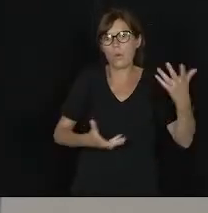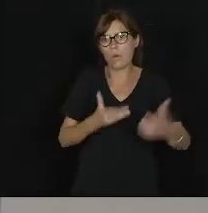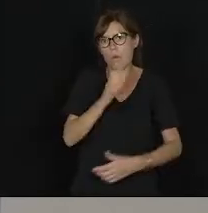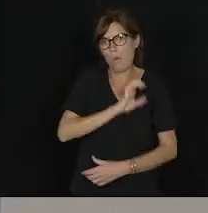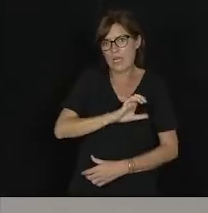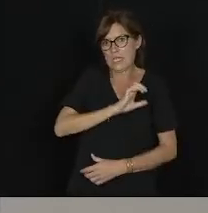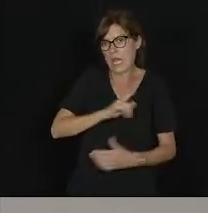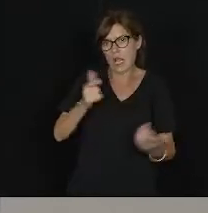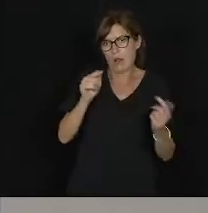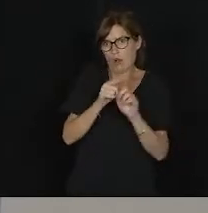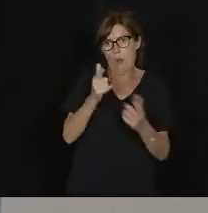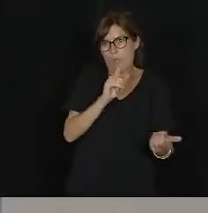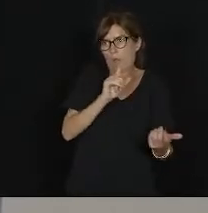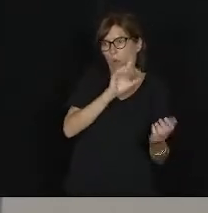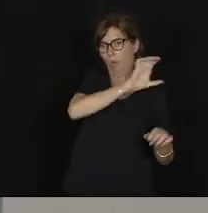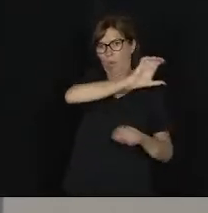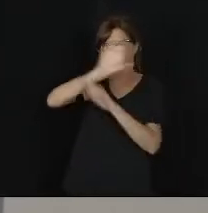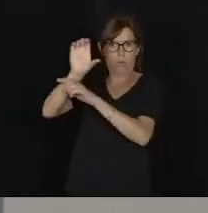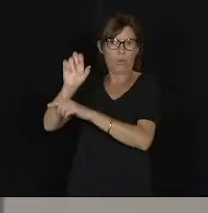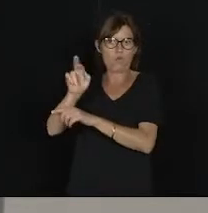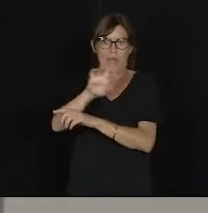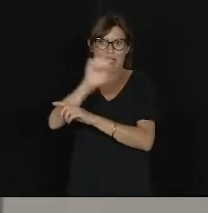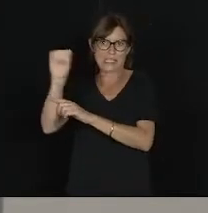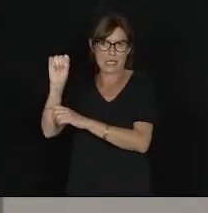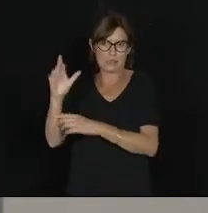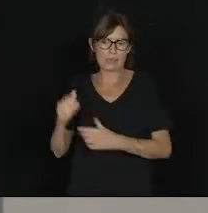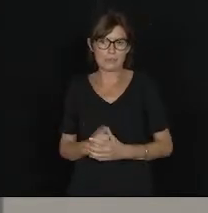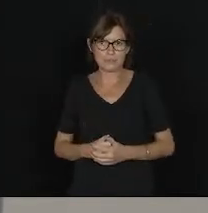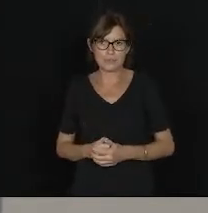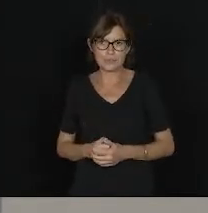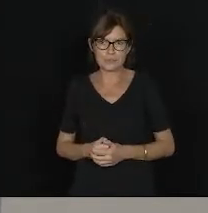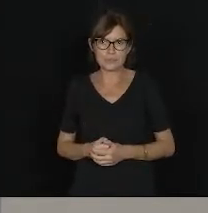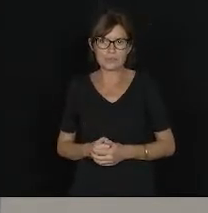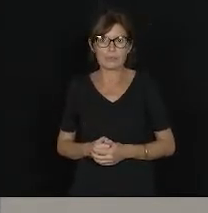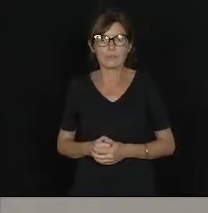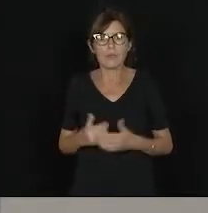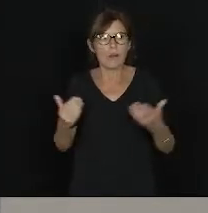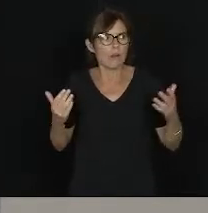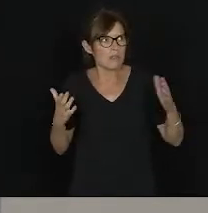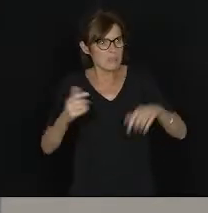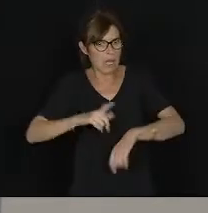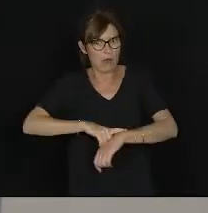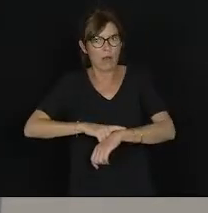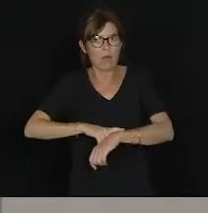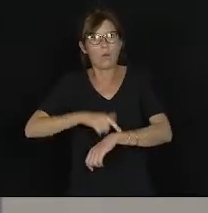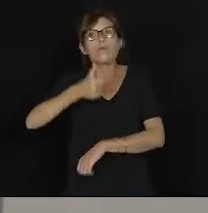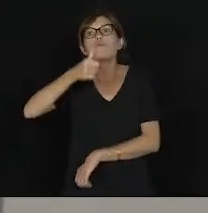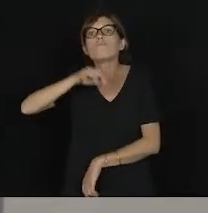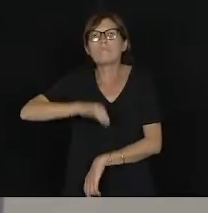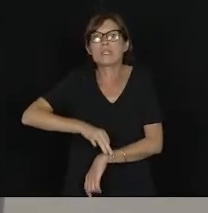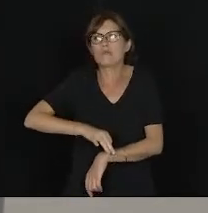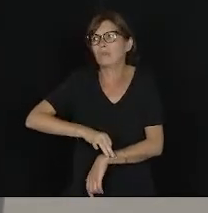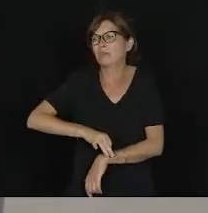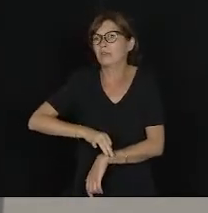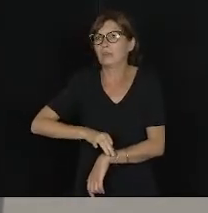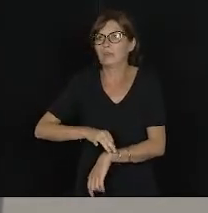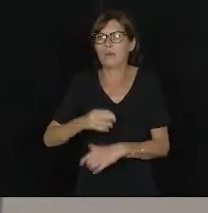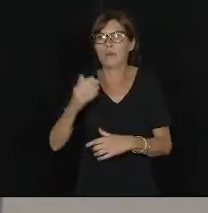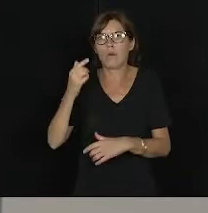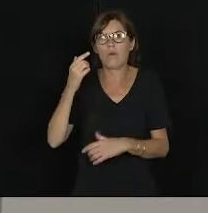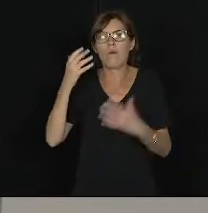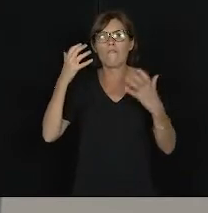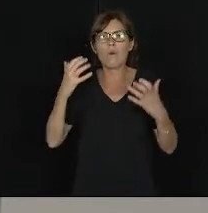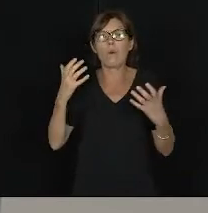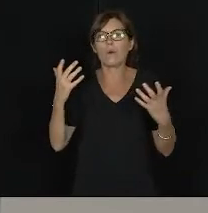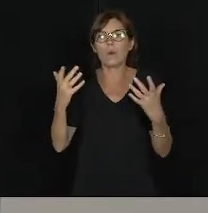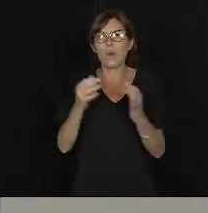contenir l'avancée soviétique. Et pour terminer, je vais terminer là-dessus, si j'espère que j'ai encore un tout petit peu de temps, une minute on va dire, je vais essayer